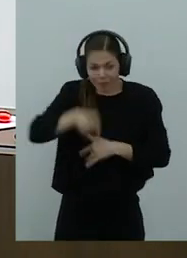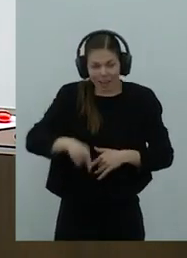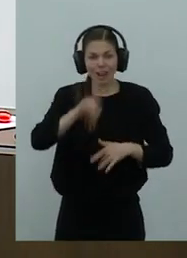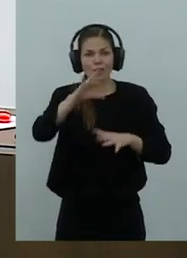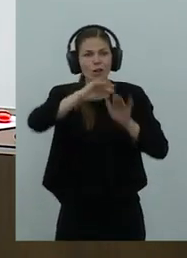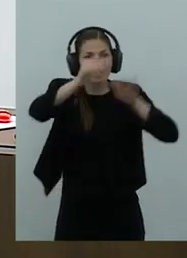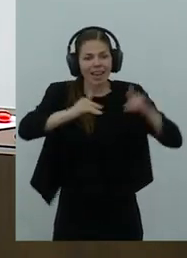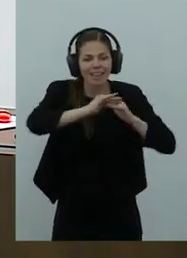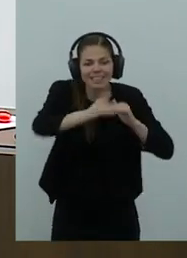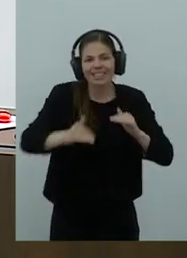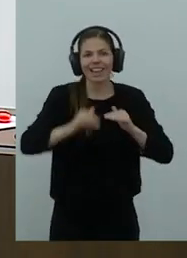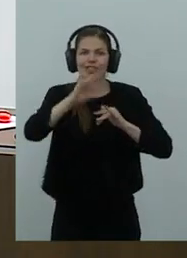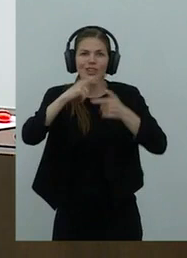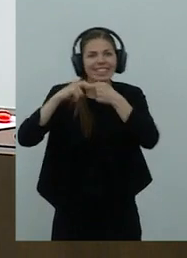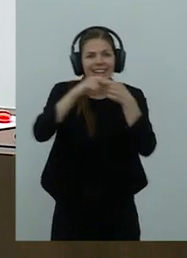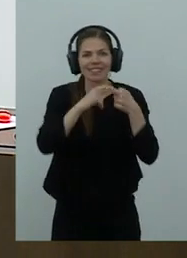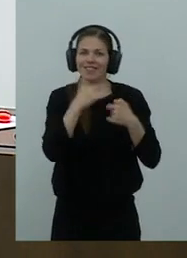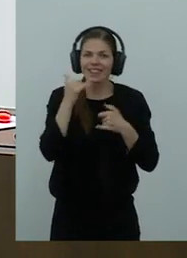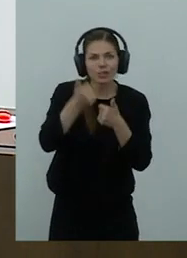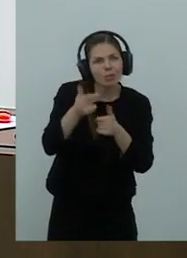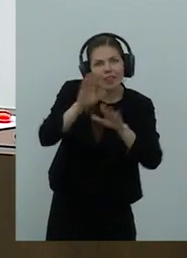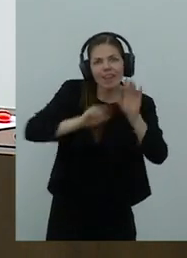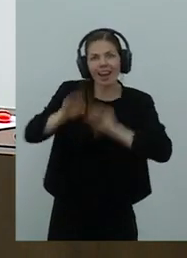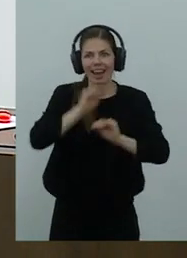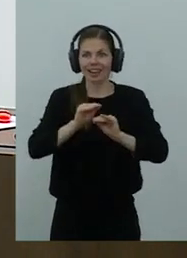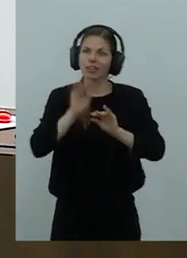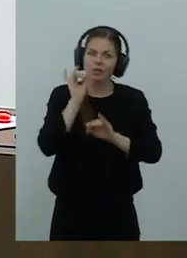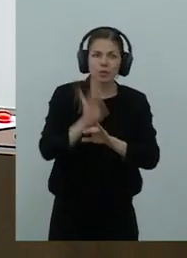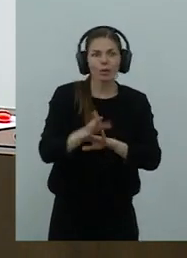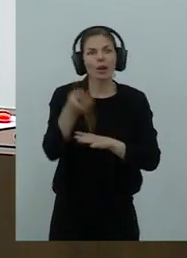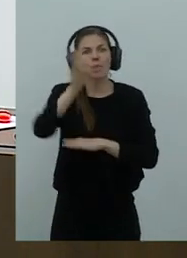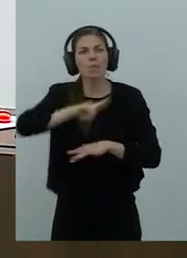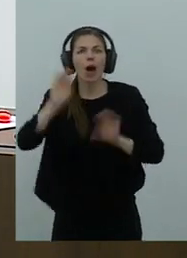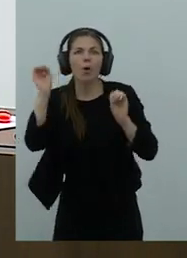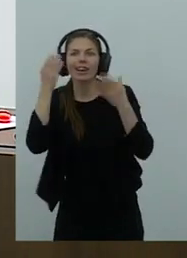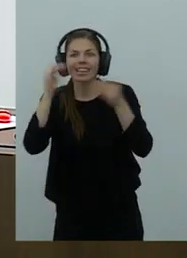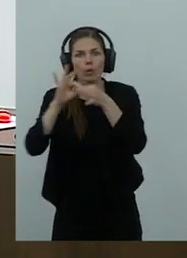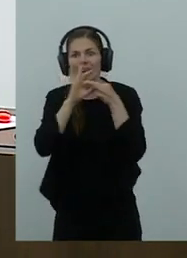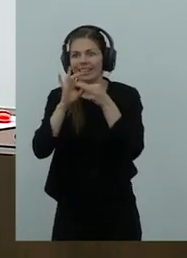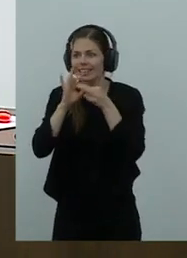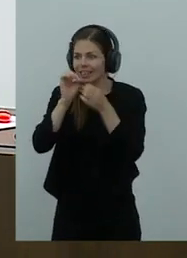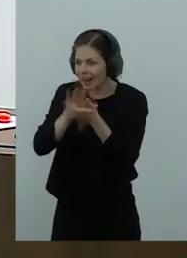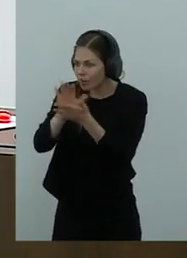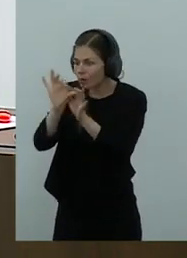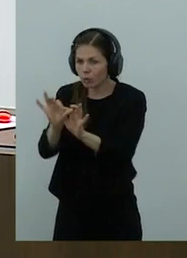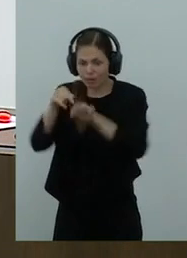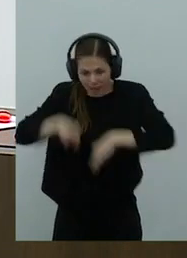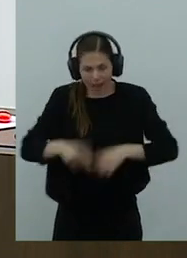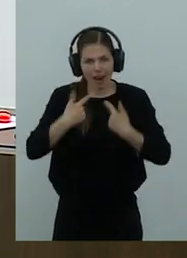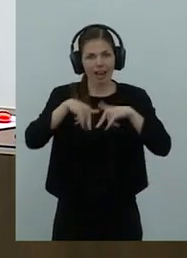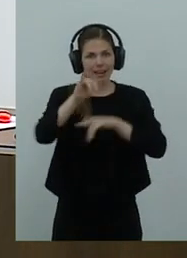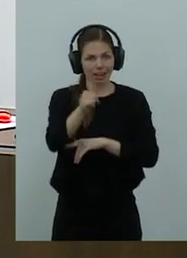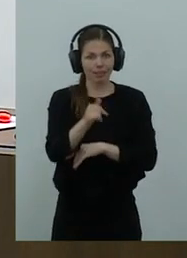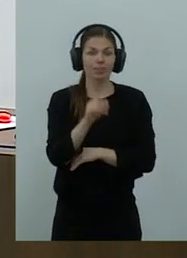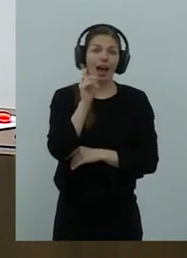viele tolle Vereine, Gott sei Dank funktionierende Blaulichtorganisationen. Aber es hat auch